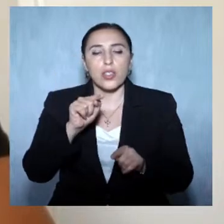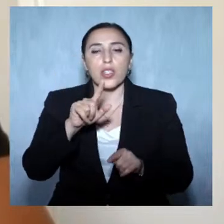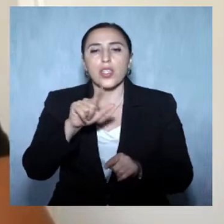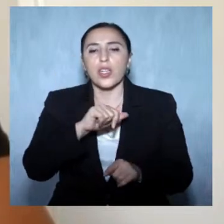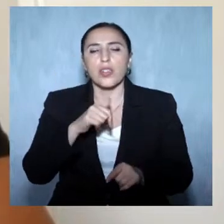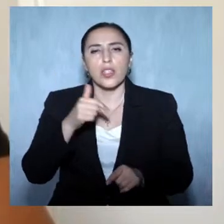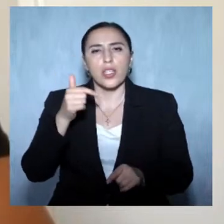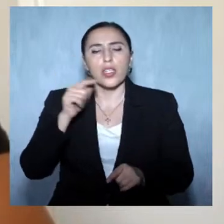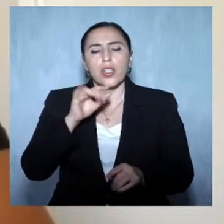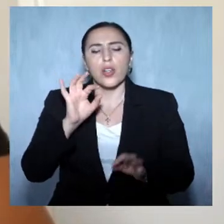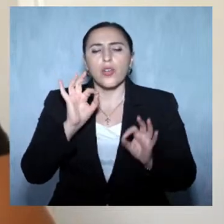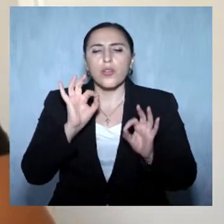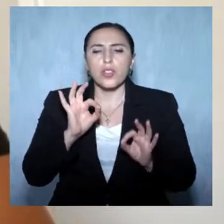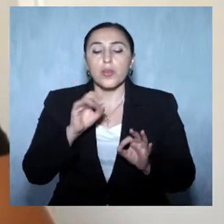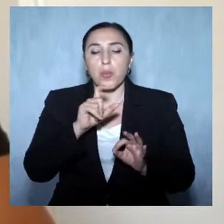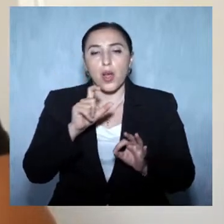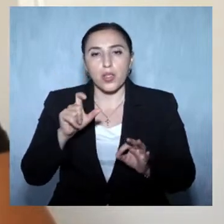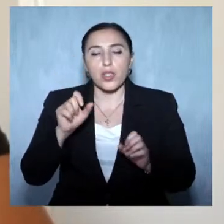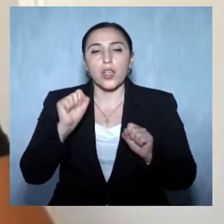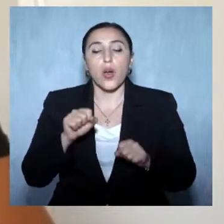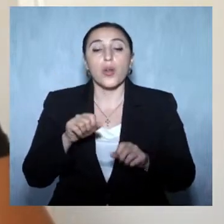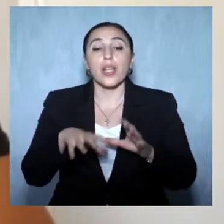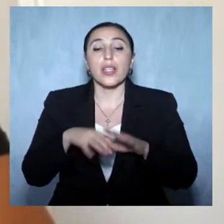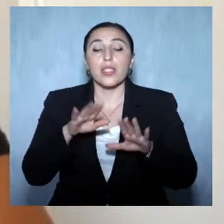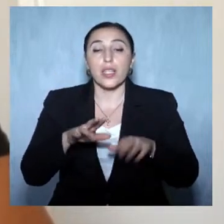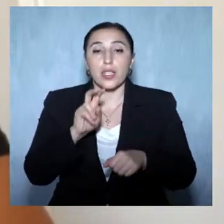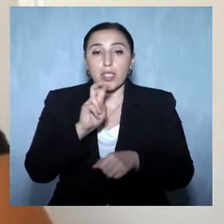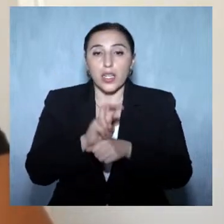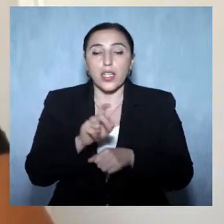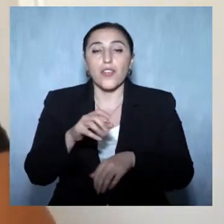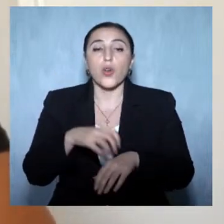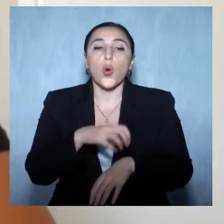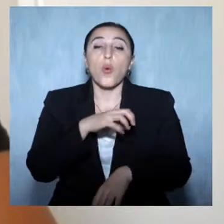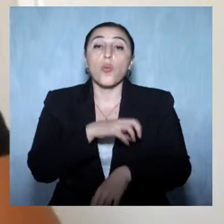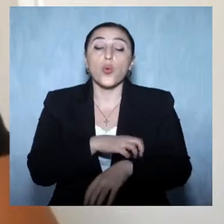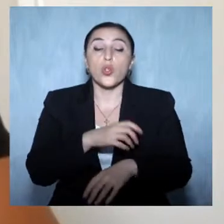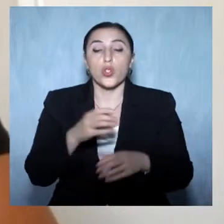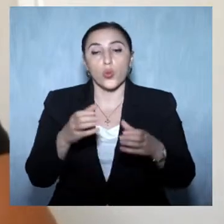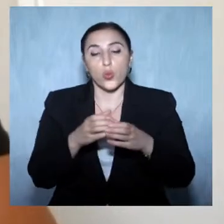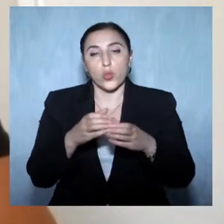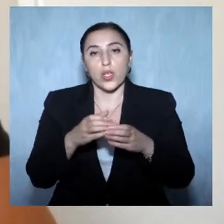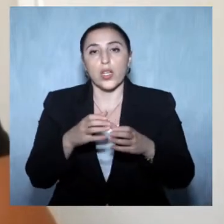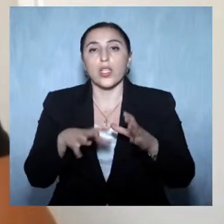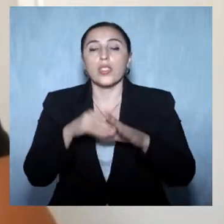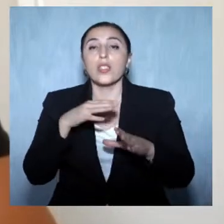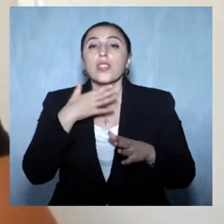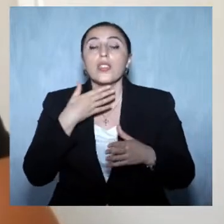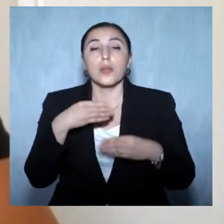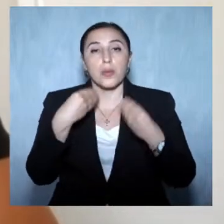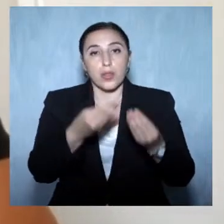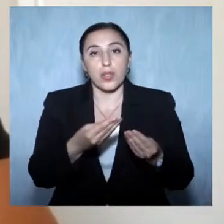ու որինությունը։ Մմենք